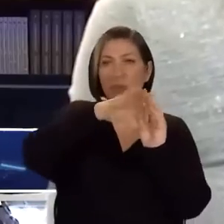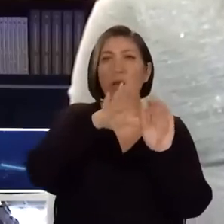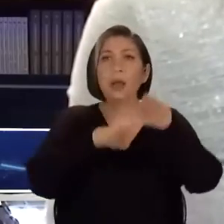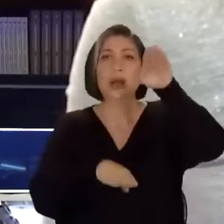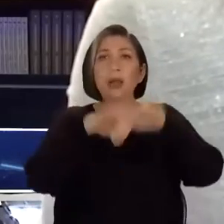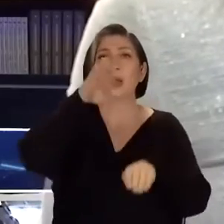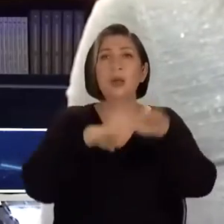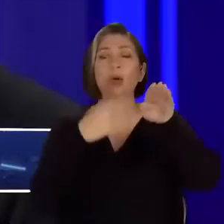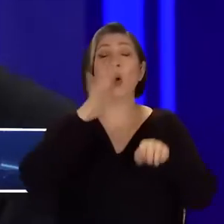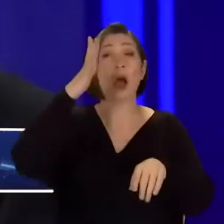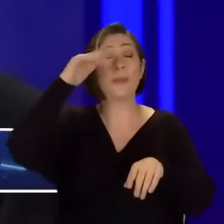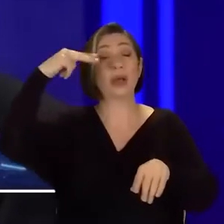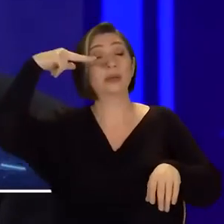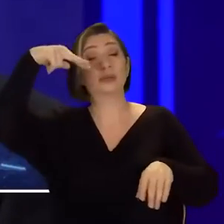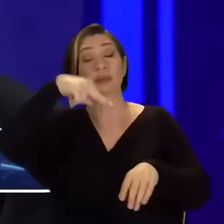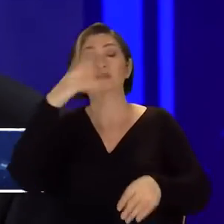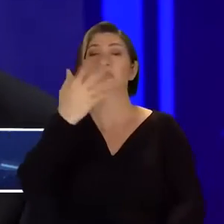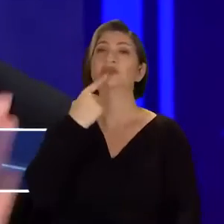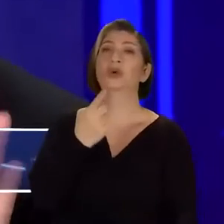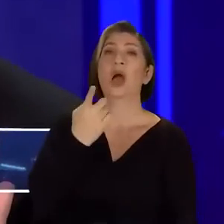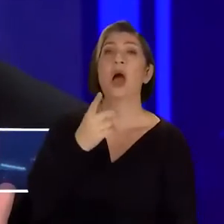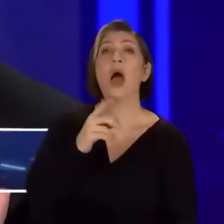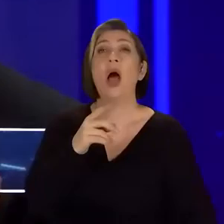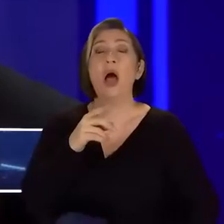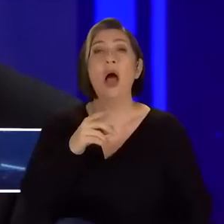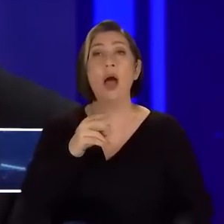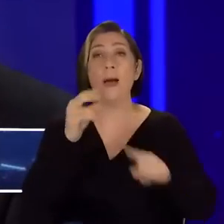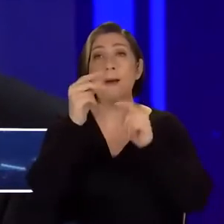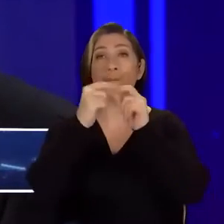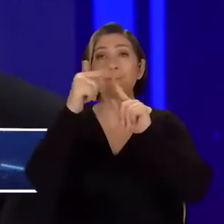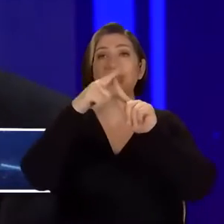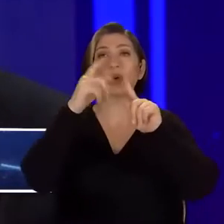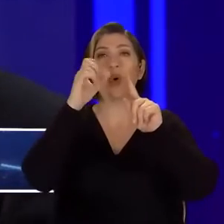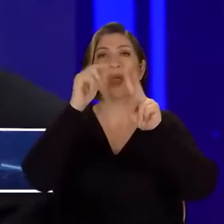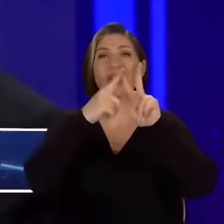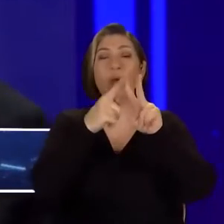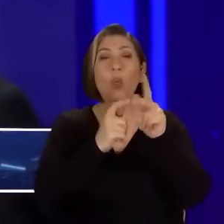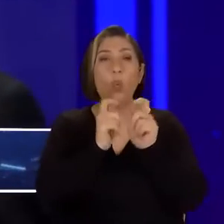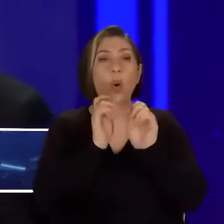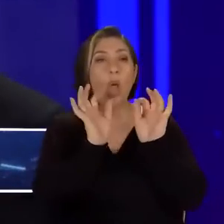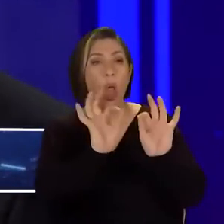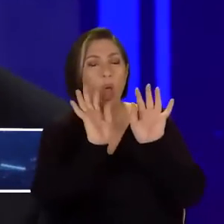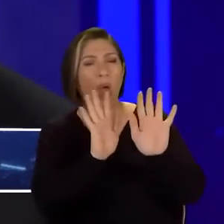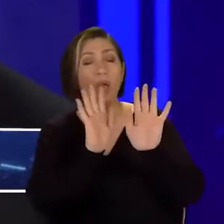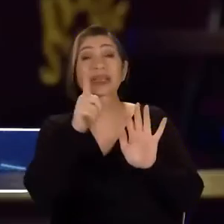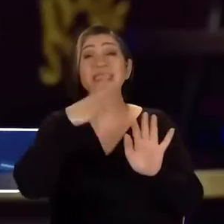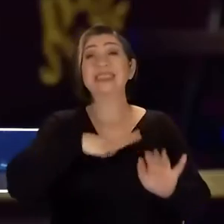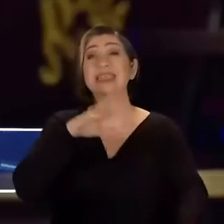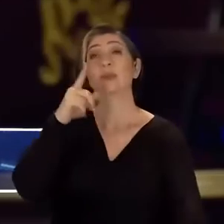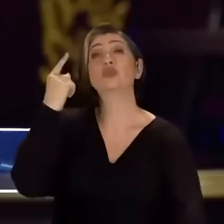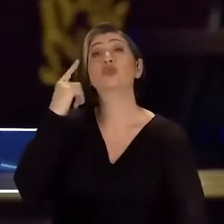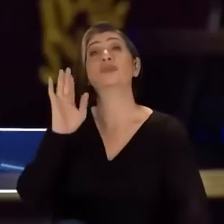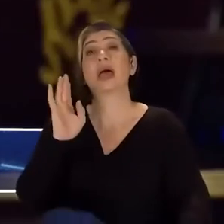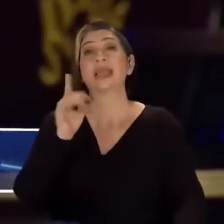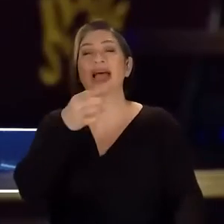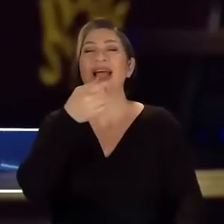Dışarıdan bakanlar, özellikle Amerika'dan bakanlar mesela diyorlar ki ya Bitcoin kullanılmıyor. Hayır, kullanılıyor da senin istediğin anlamda kullanılmıyor. Yani sokakta